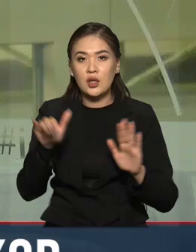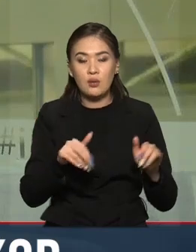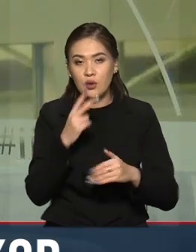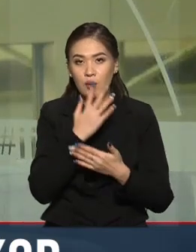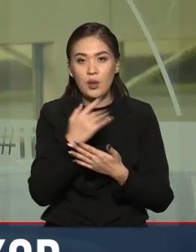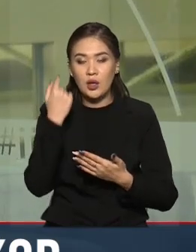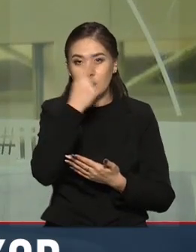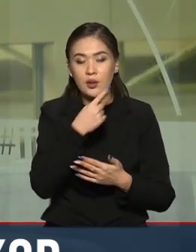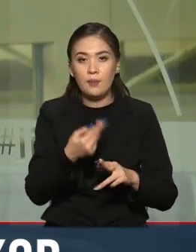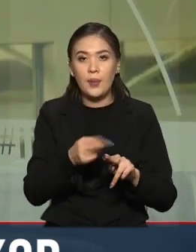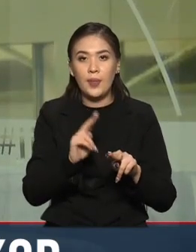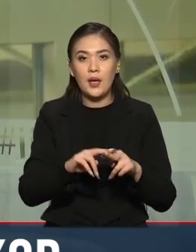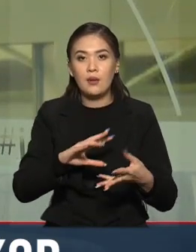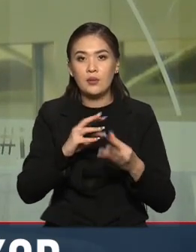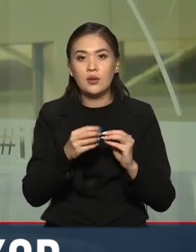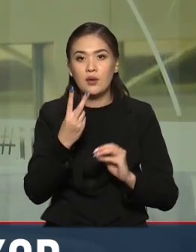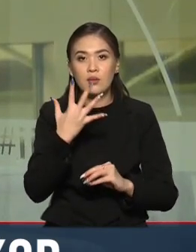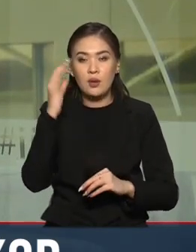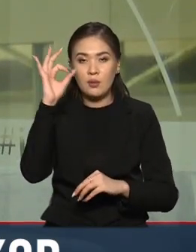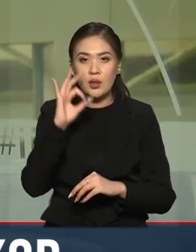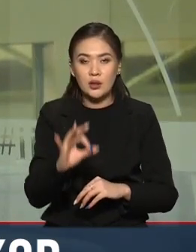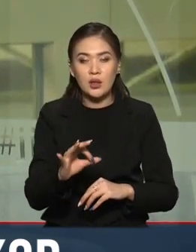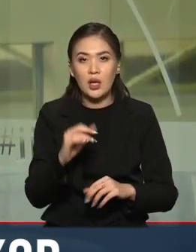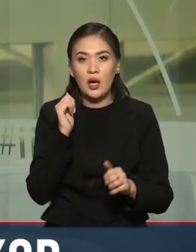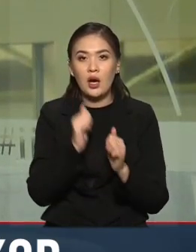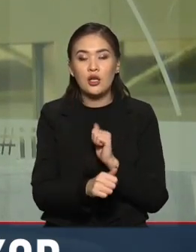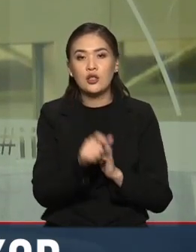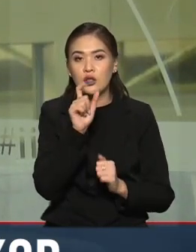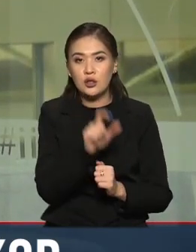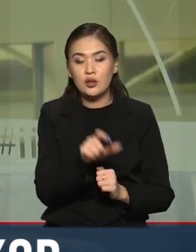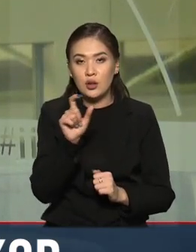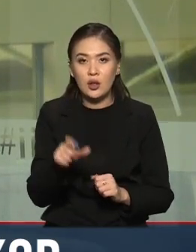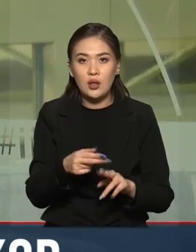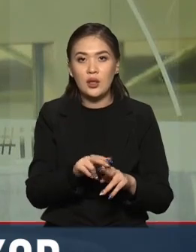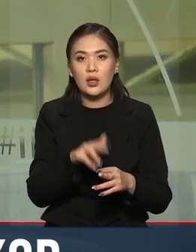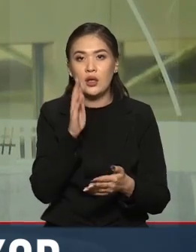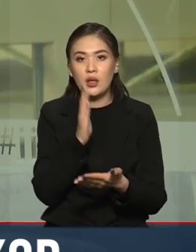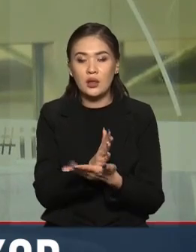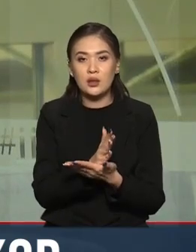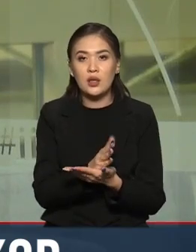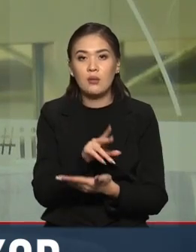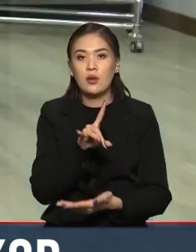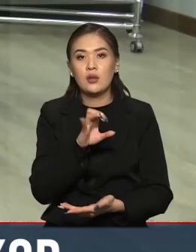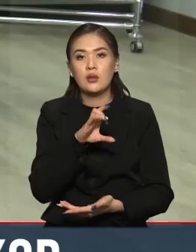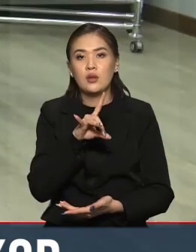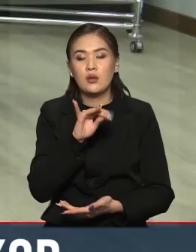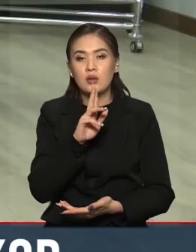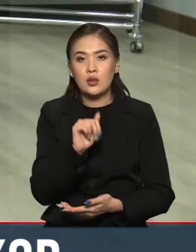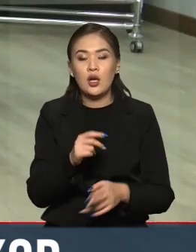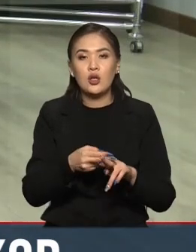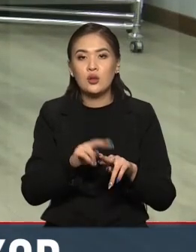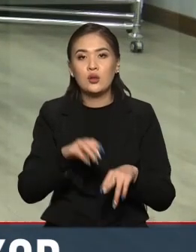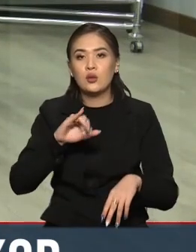лиц, это почти 25%. Ну, каждый четвертый человек имеет просроченный долг. В чем